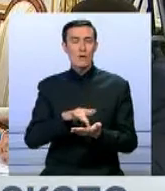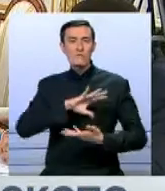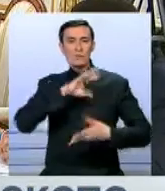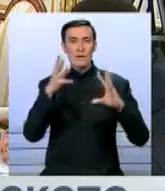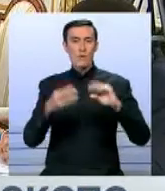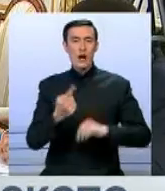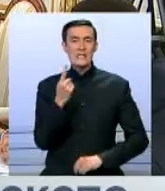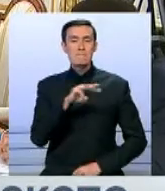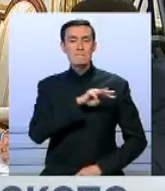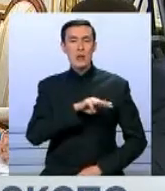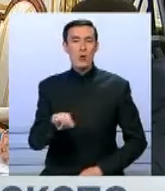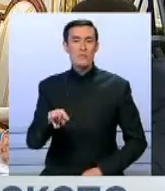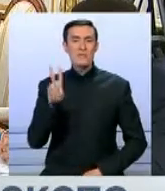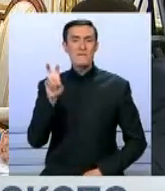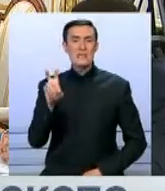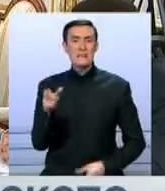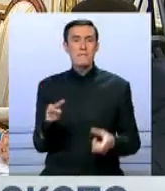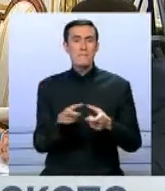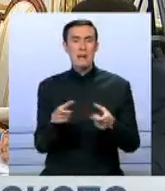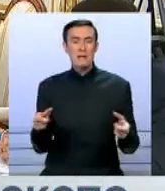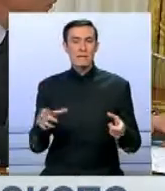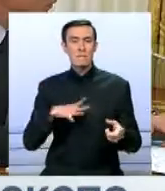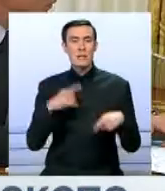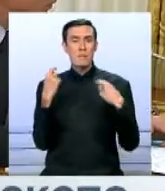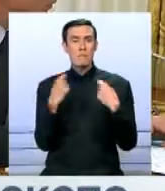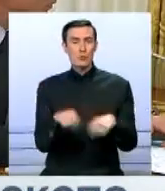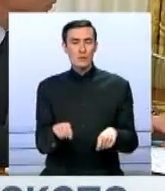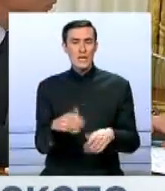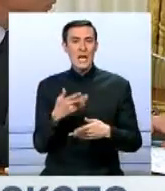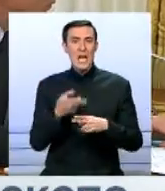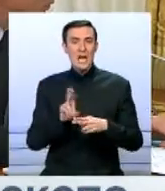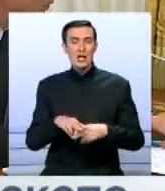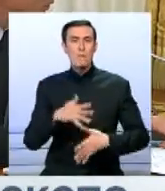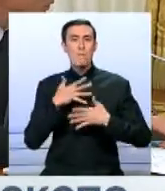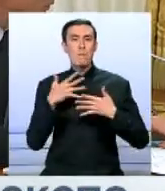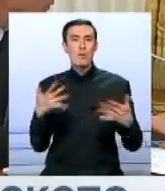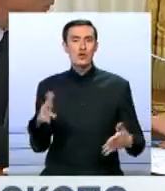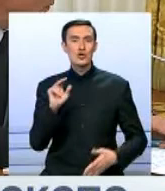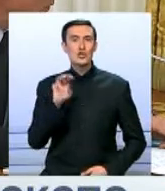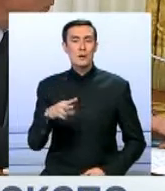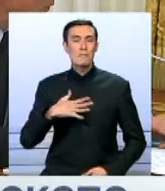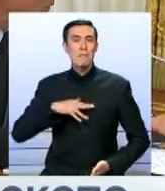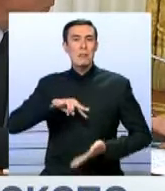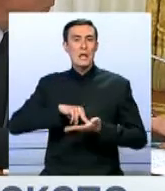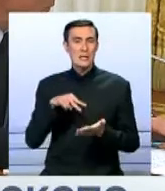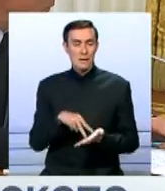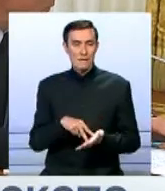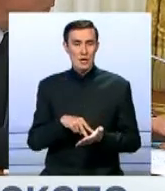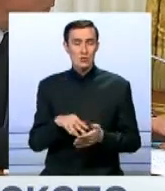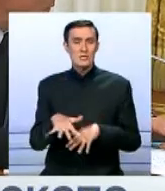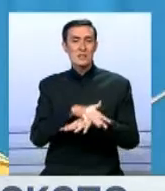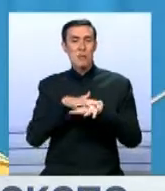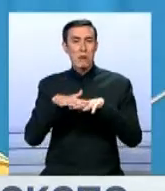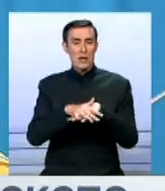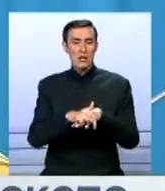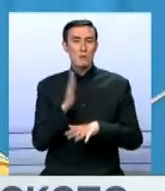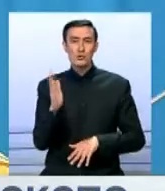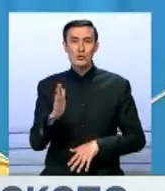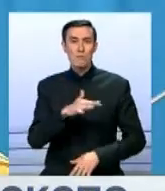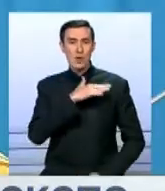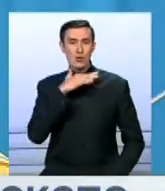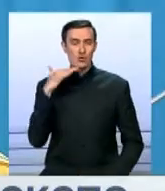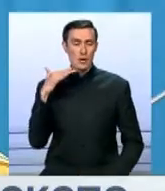1 200 000 билетов уже продано. Для посещения это больше, чем ожидалось. То есть скопление будет очень